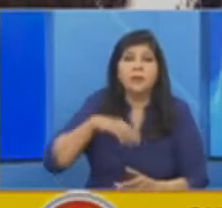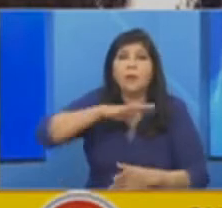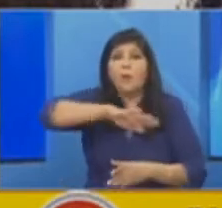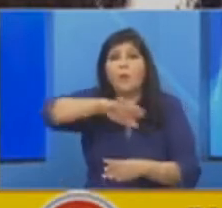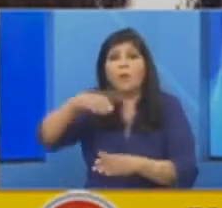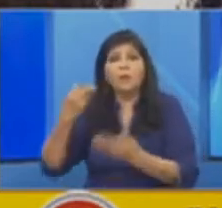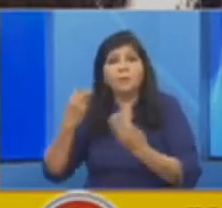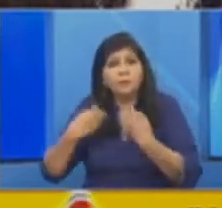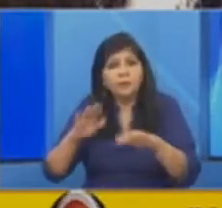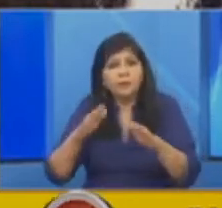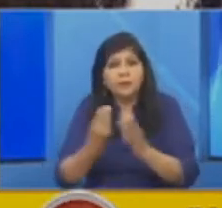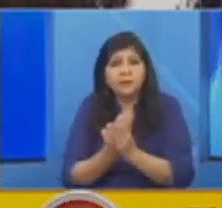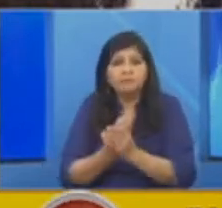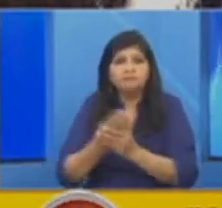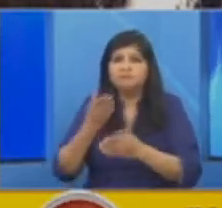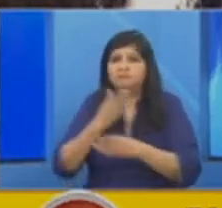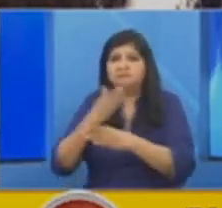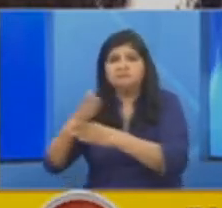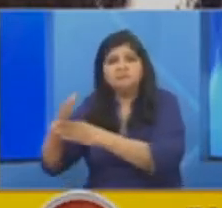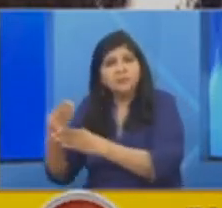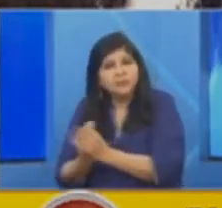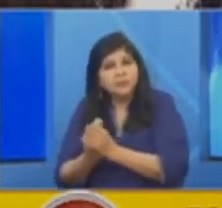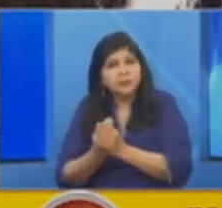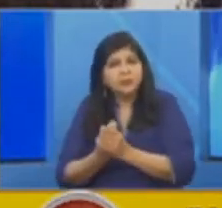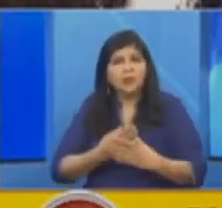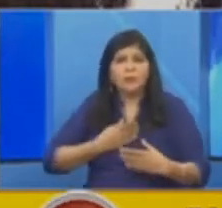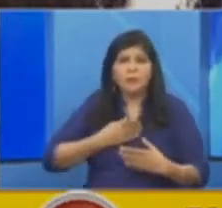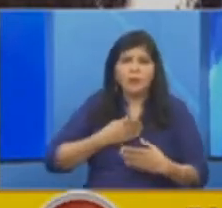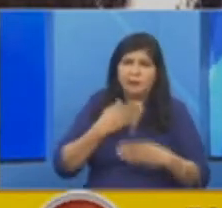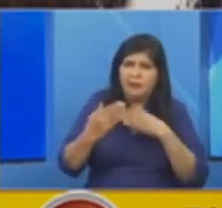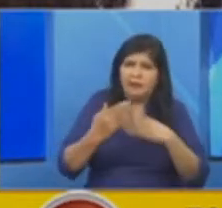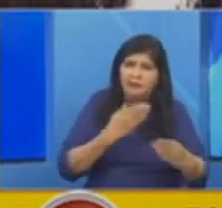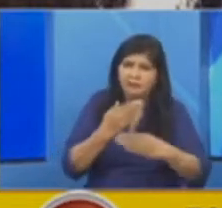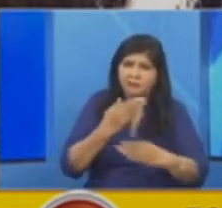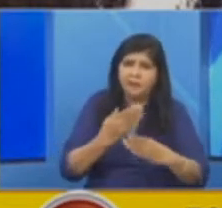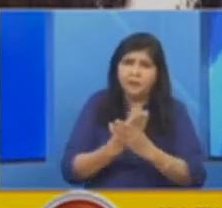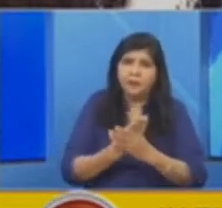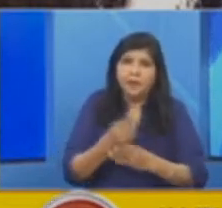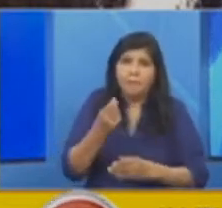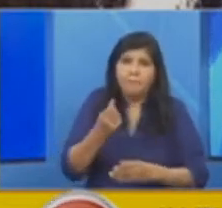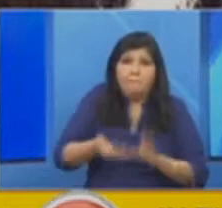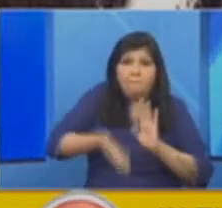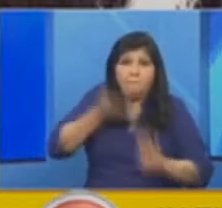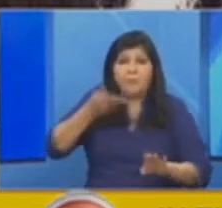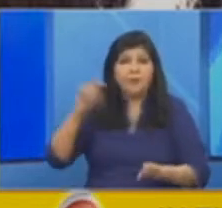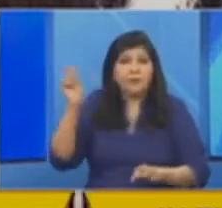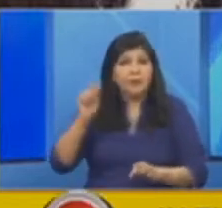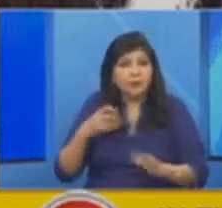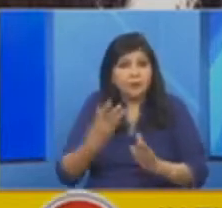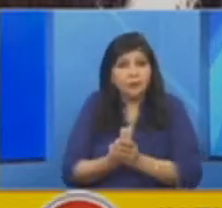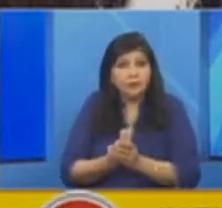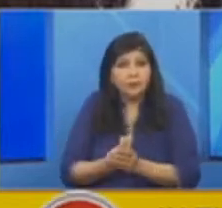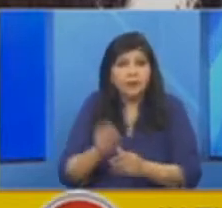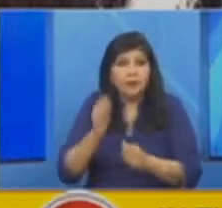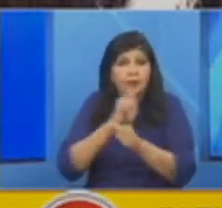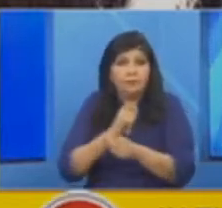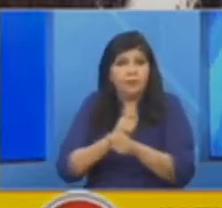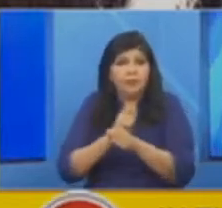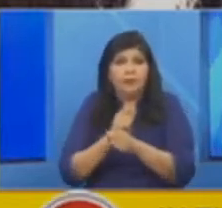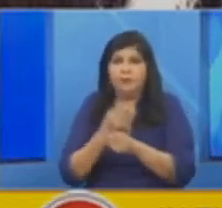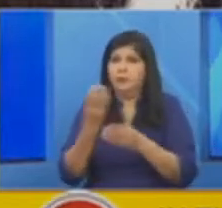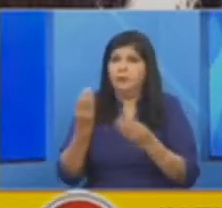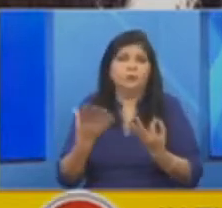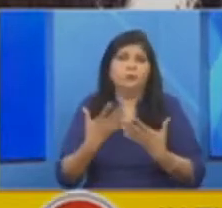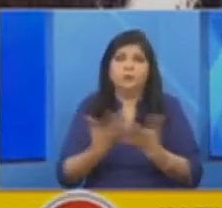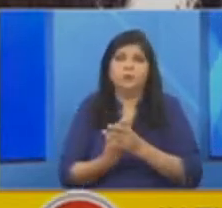बच्चों से भेद का भाव उसके मन में बैट गया महिंगी खिलोने में बनाने के लिए भी कुछ नहीं